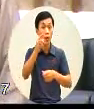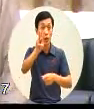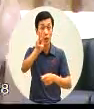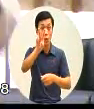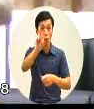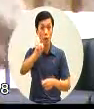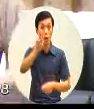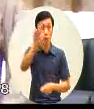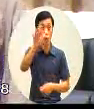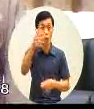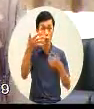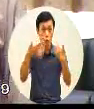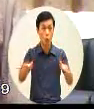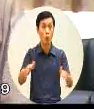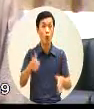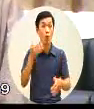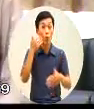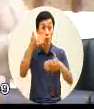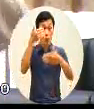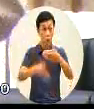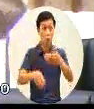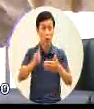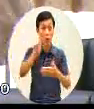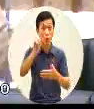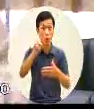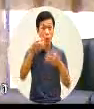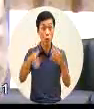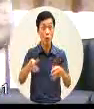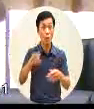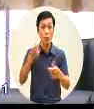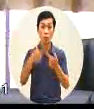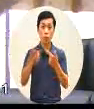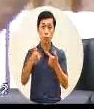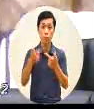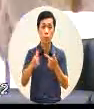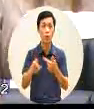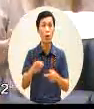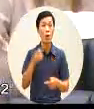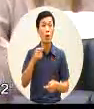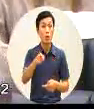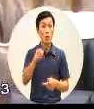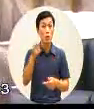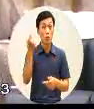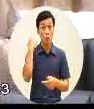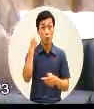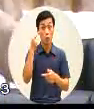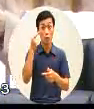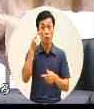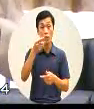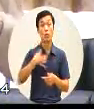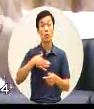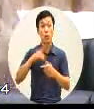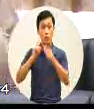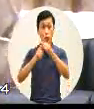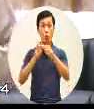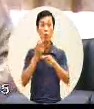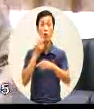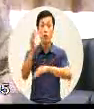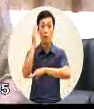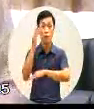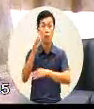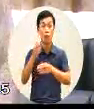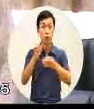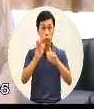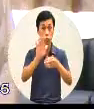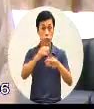啊，啊你扣万一块才有你咧，啊这三足济啊，你我有哪知影中央有在用啦吼？哎，你就这做无哩，